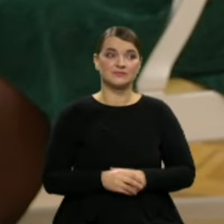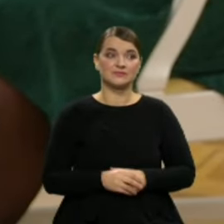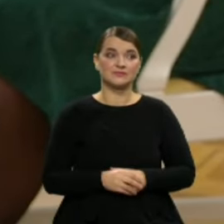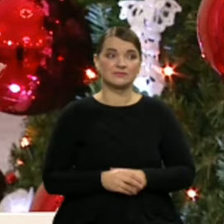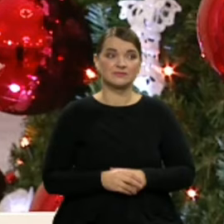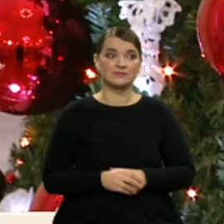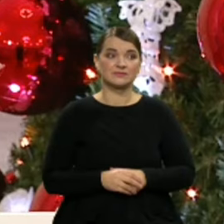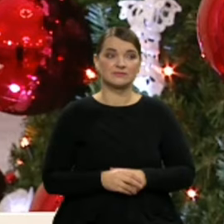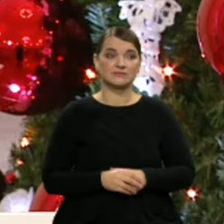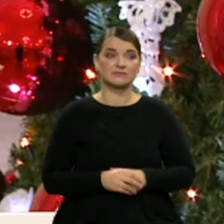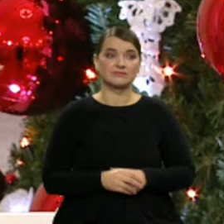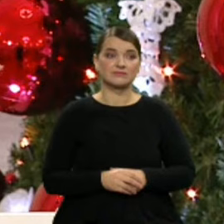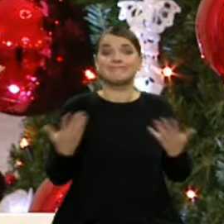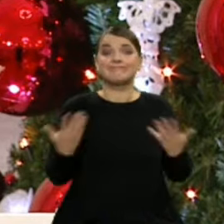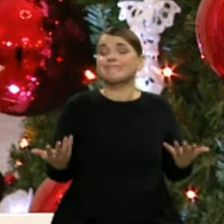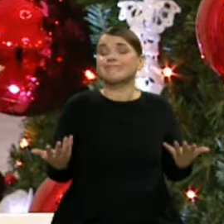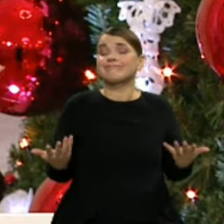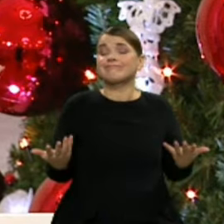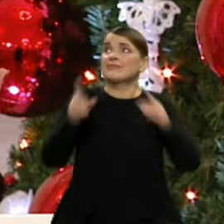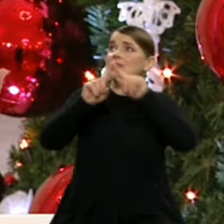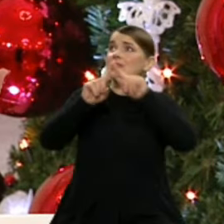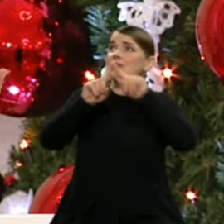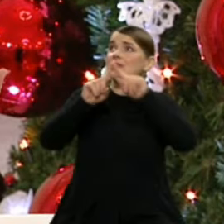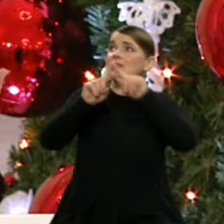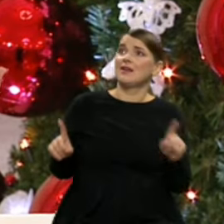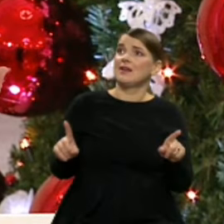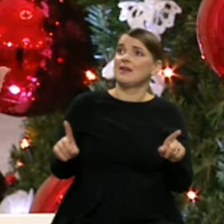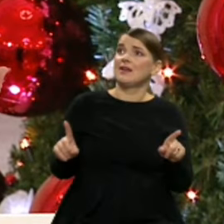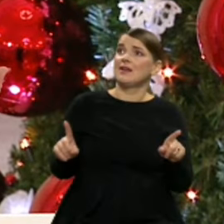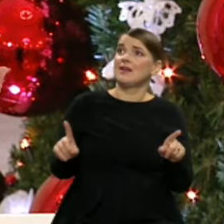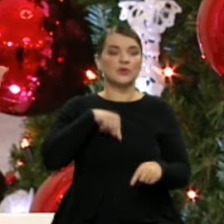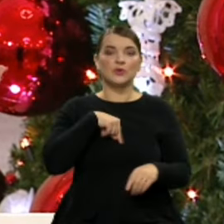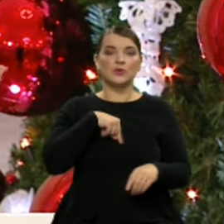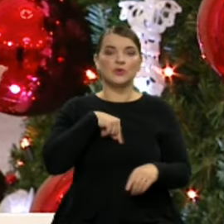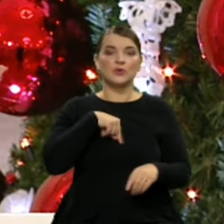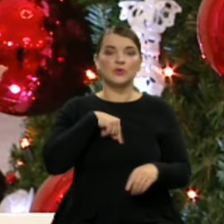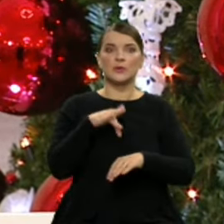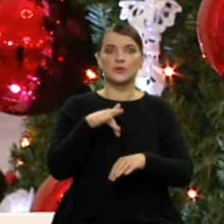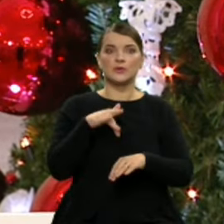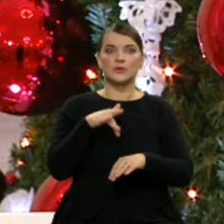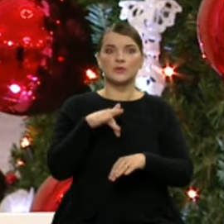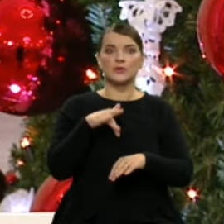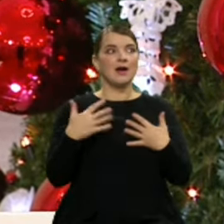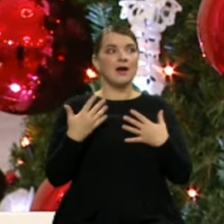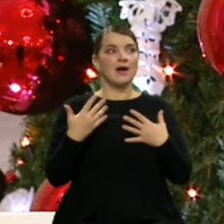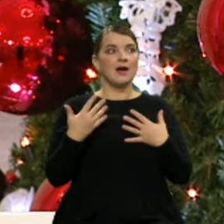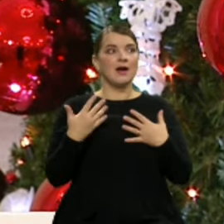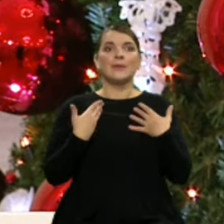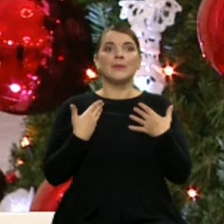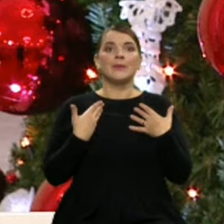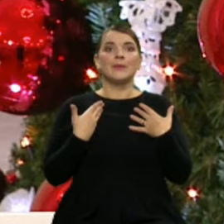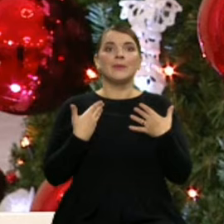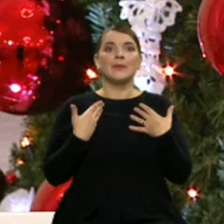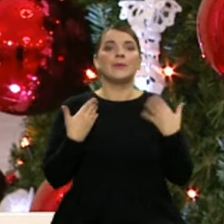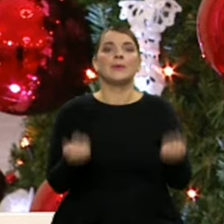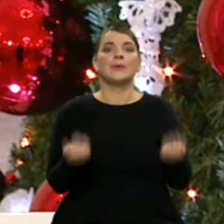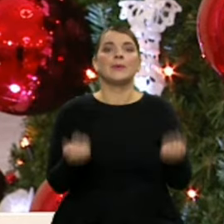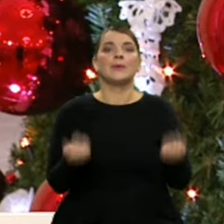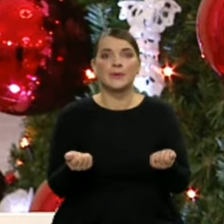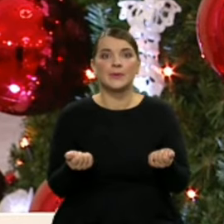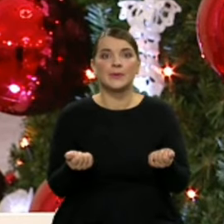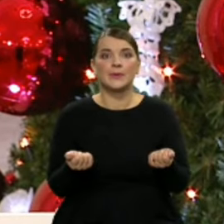Ir man tai buvo čia tokia kistata, gal ir išgyjimo momentas, ir savo negalėjimo yra kistata su